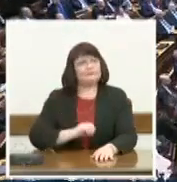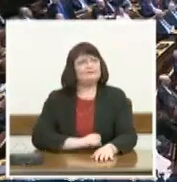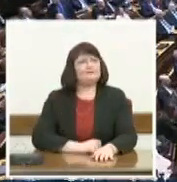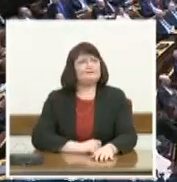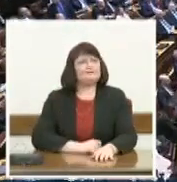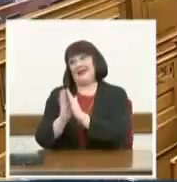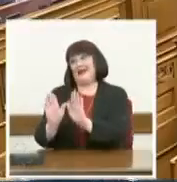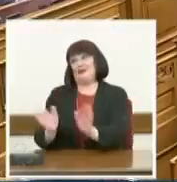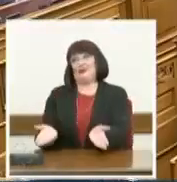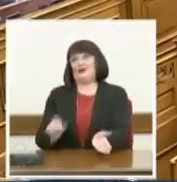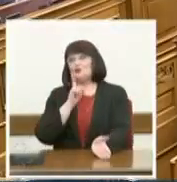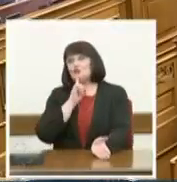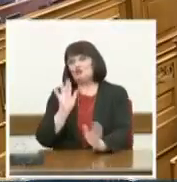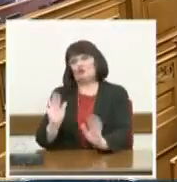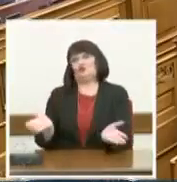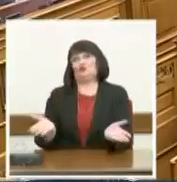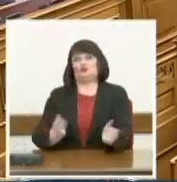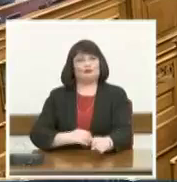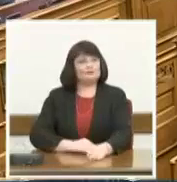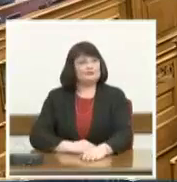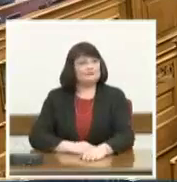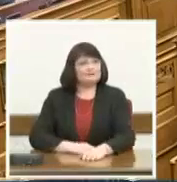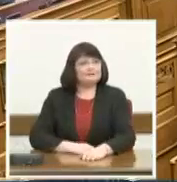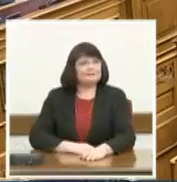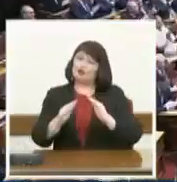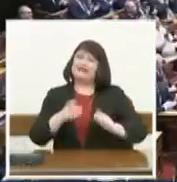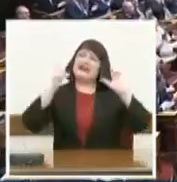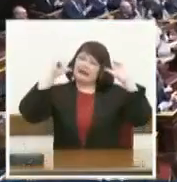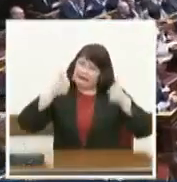νόμος Στάθη που θα ψηφιστεί την επόμενη φορά.